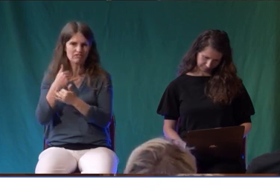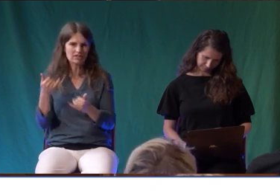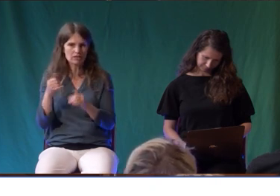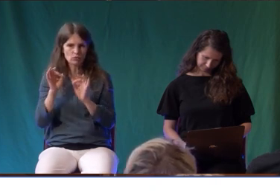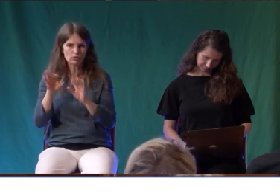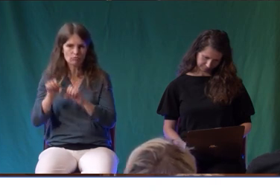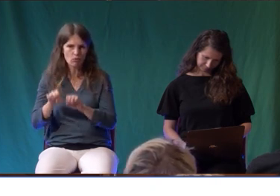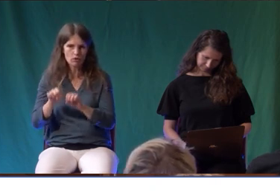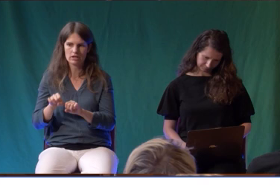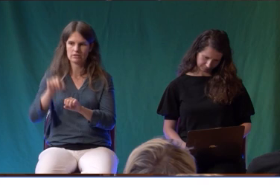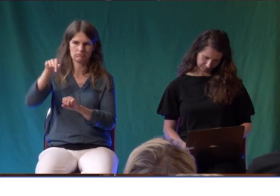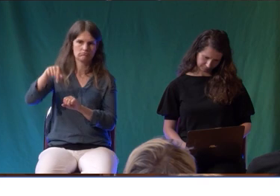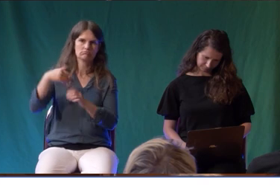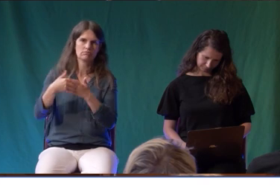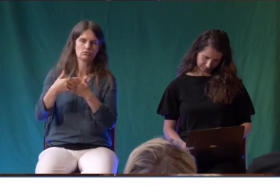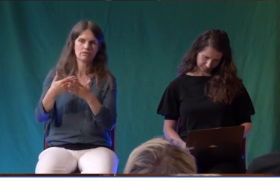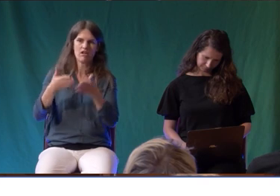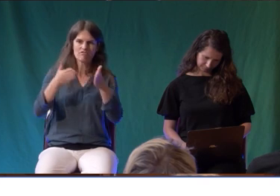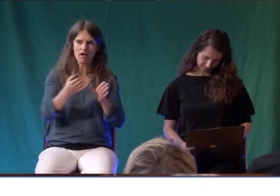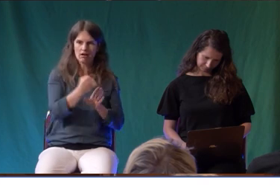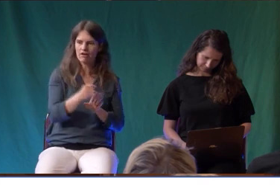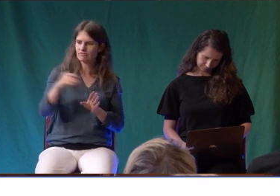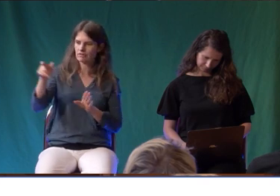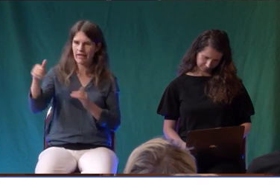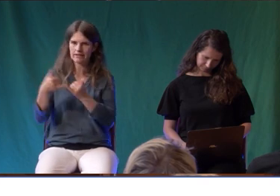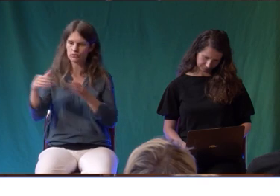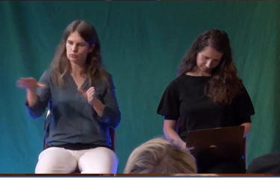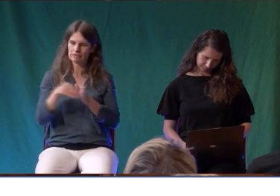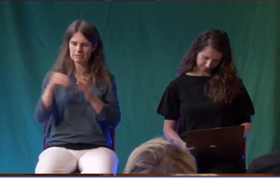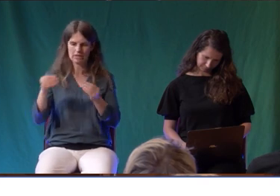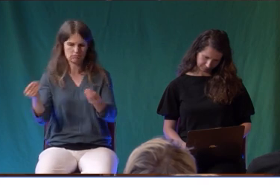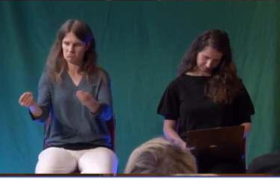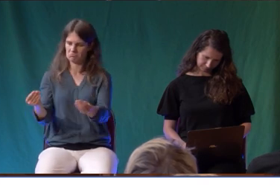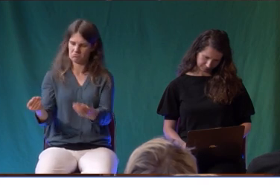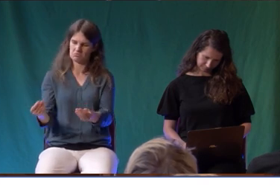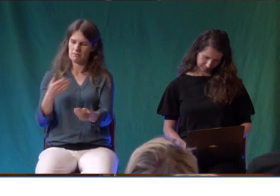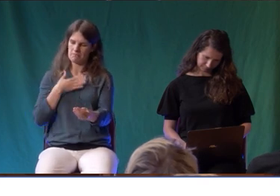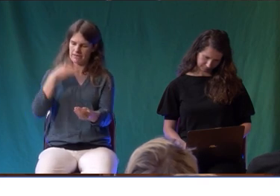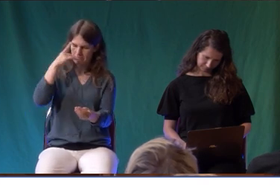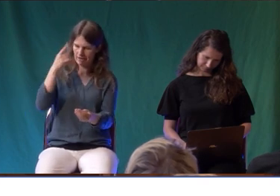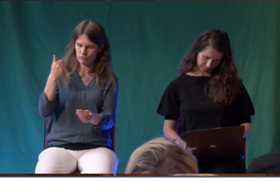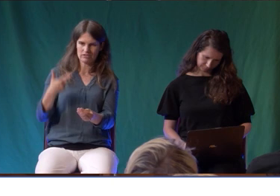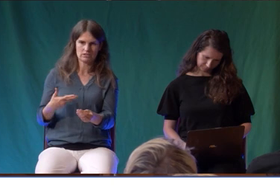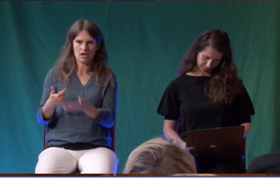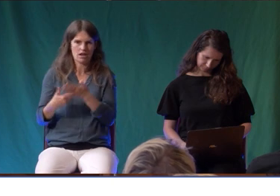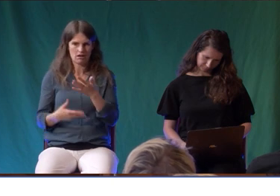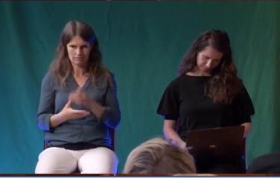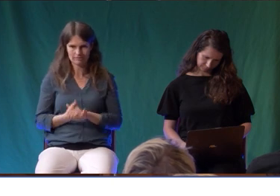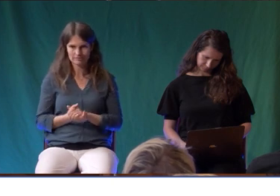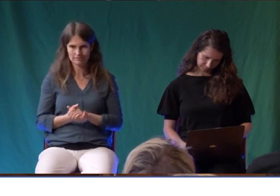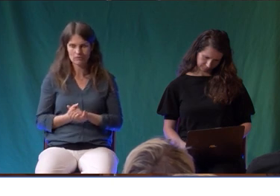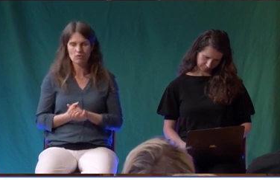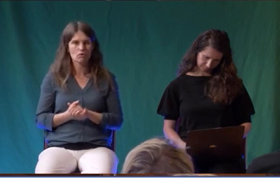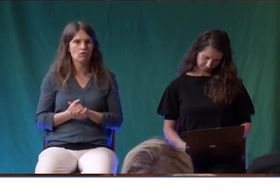Materialsammlung wo man mal gemeinsam mit den Fachkräften eben nachdenken kann meine Meinung zählt da wird im Prinzip auch